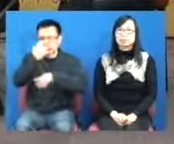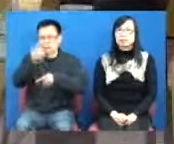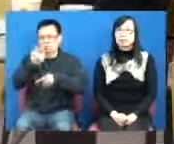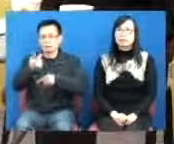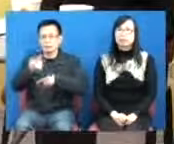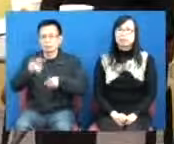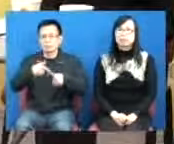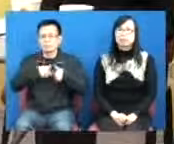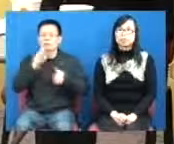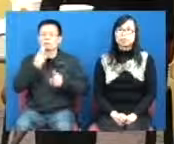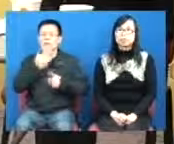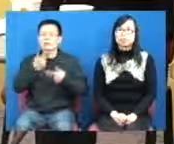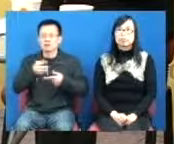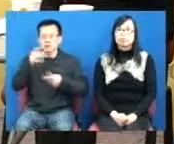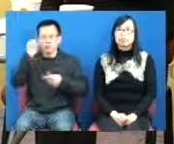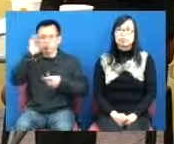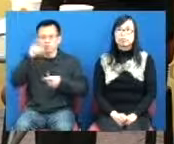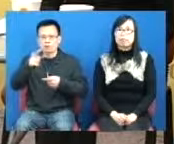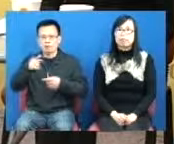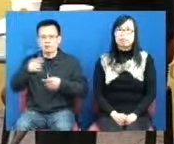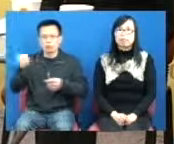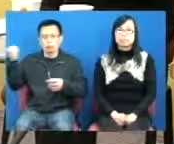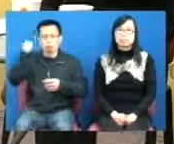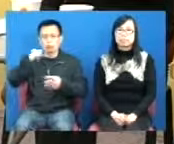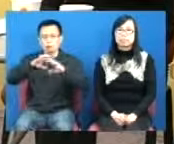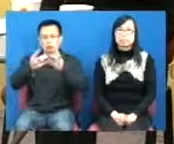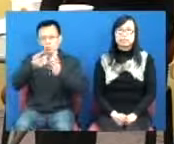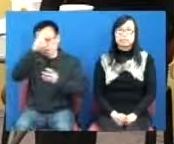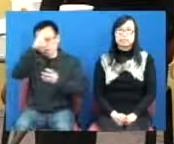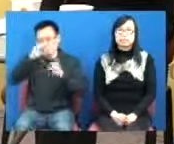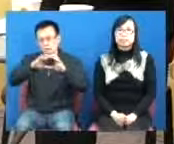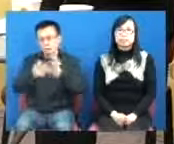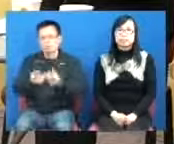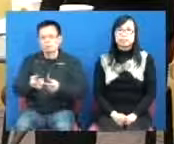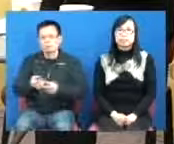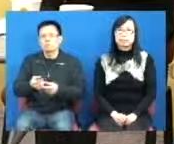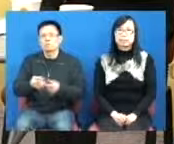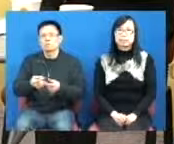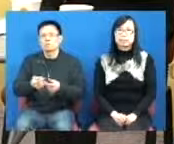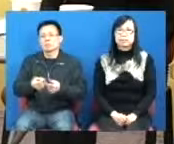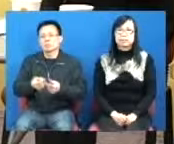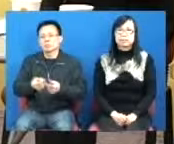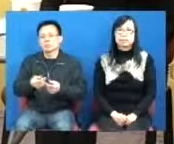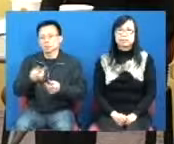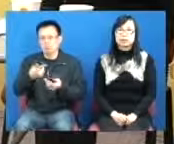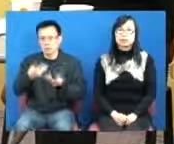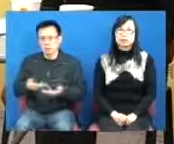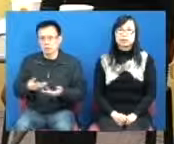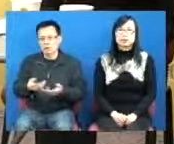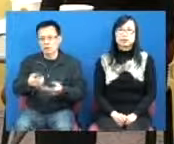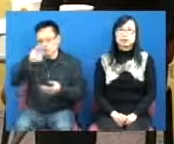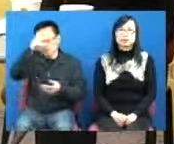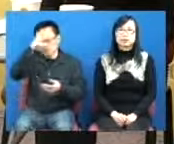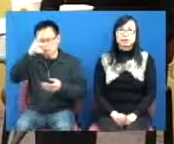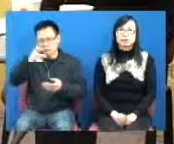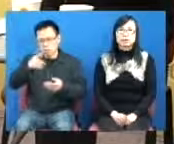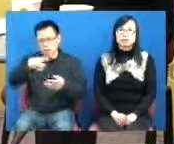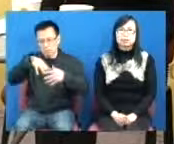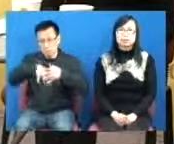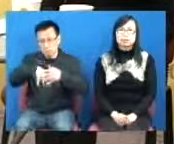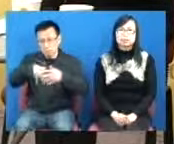第二個我想我們經常說就是光年組別的問題事實上在這個現在的政治制度底下